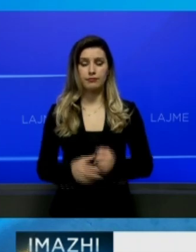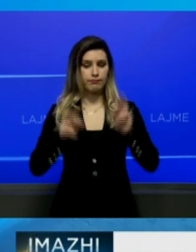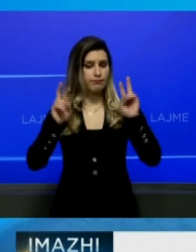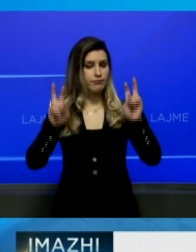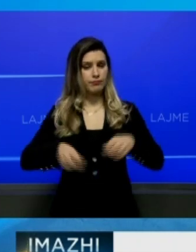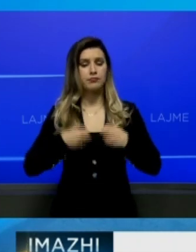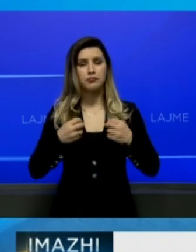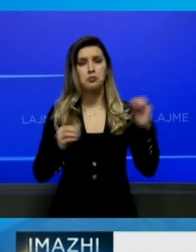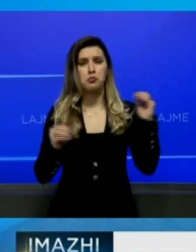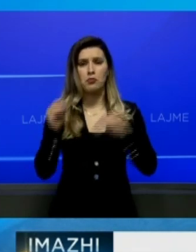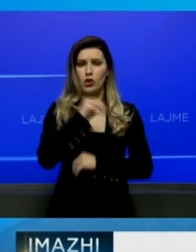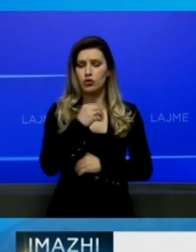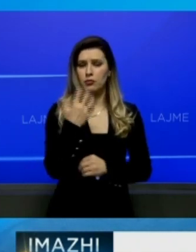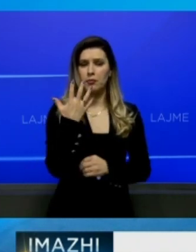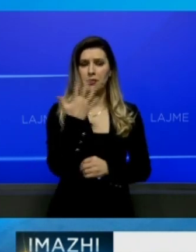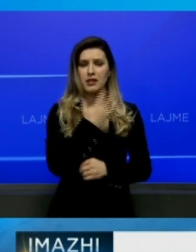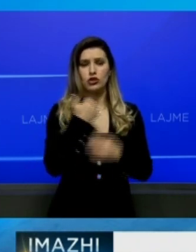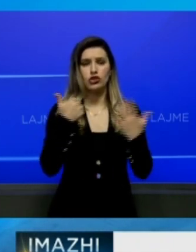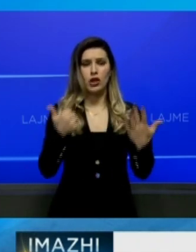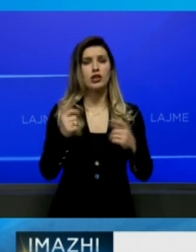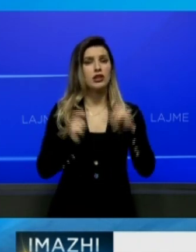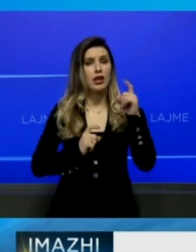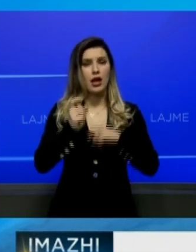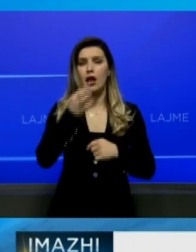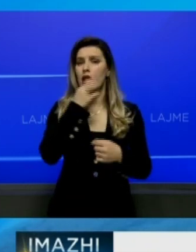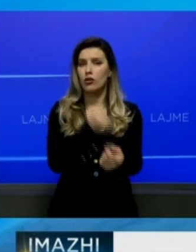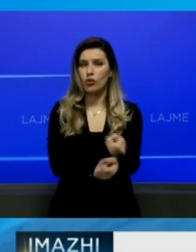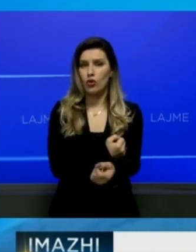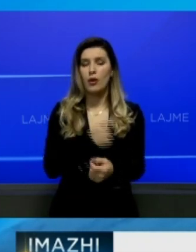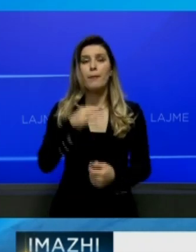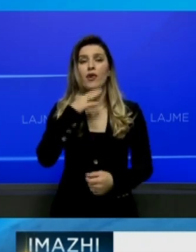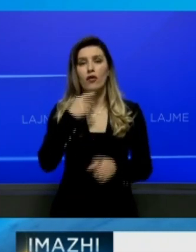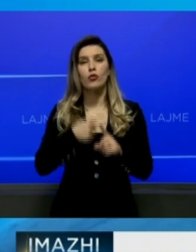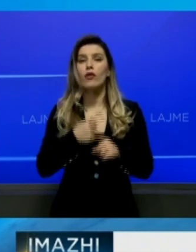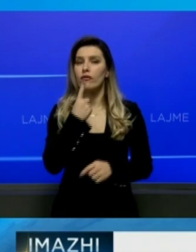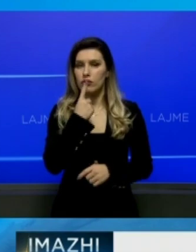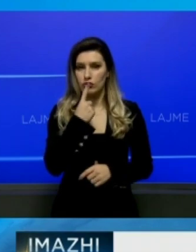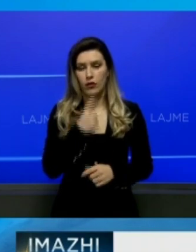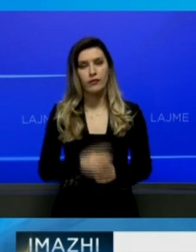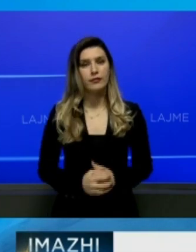Konfiskohen mbi 56 kg drog në Mitrovice e Fush Kosovë.